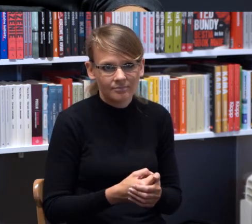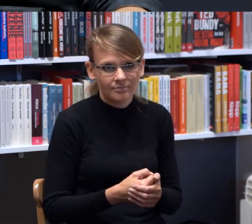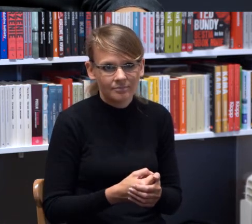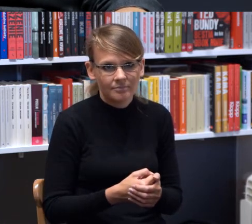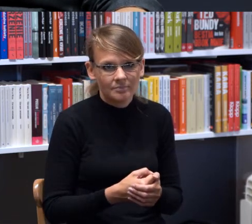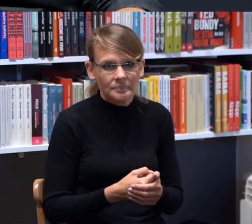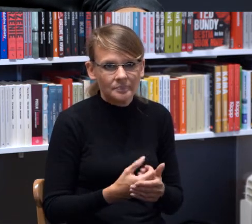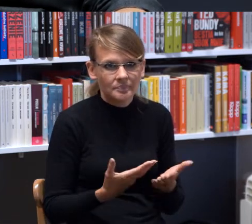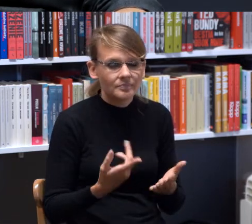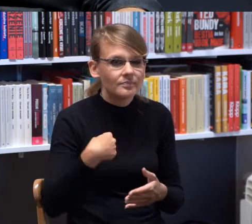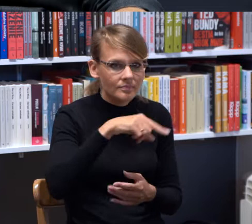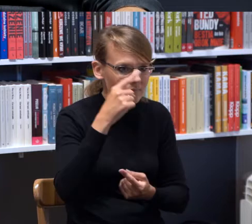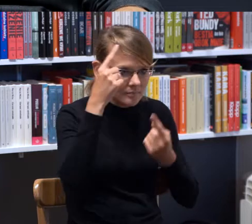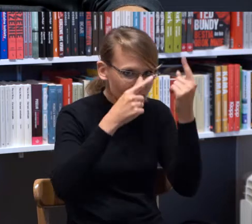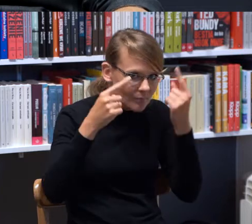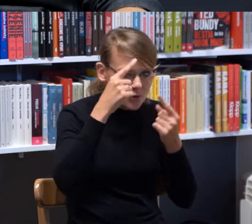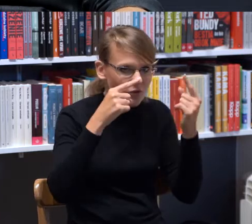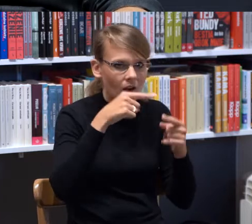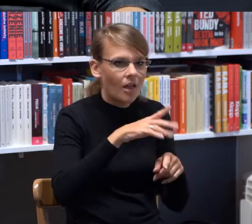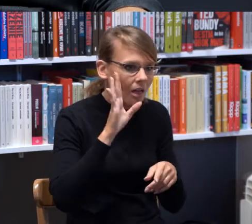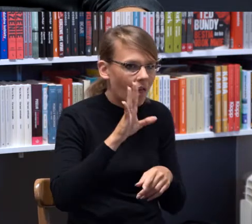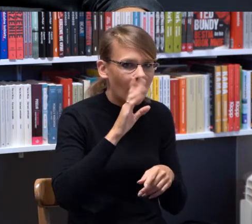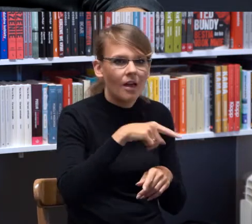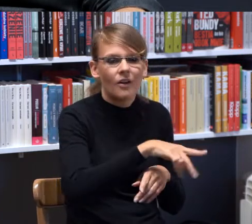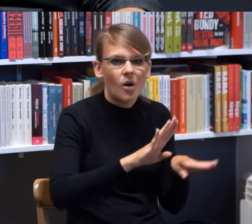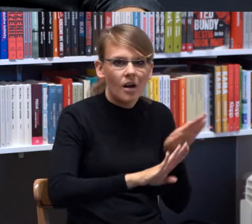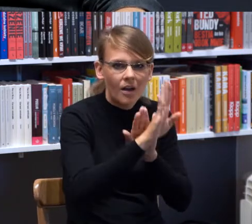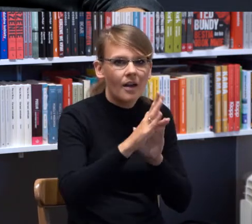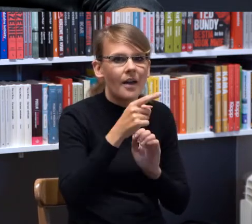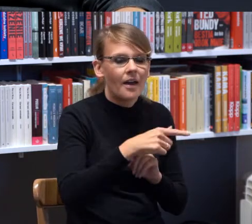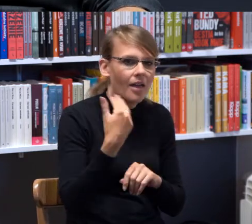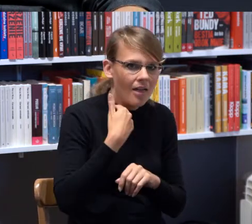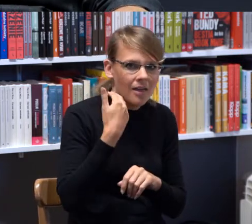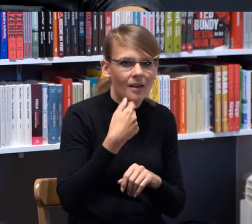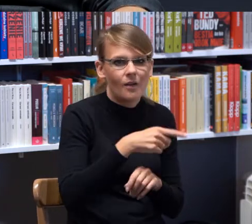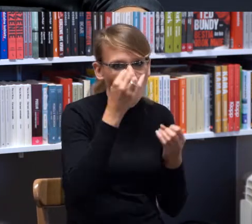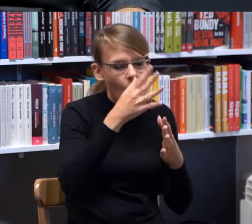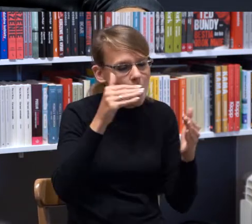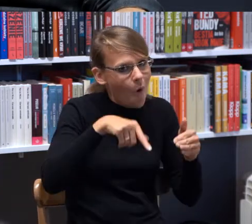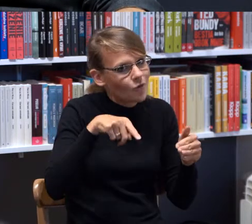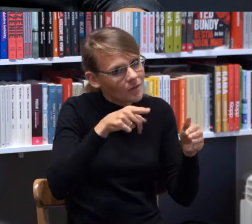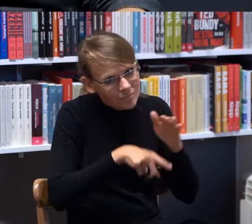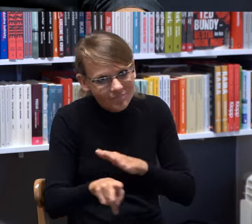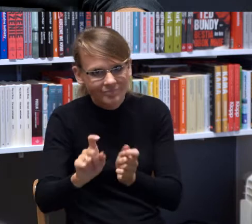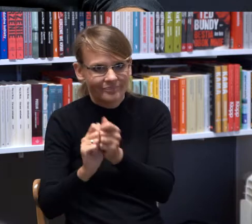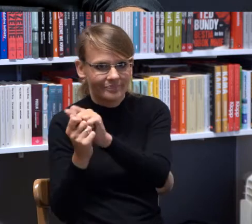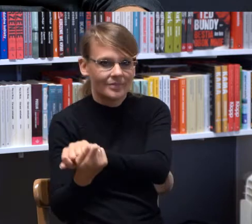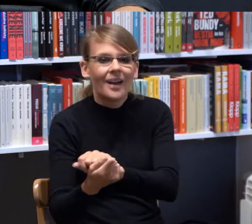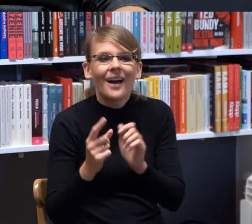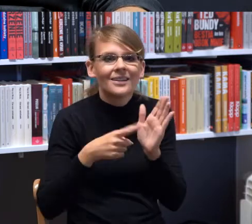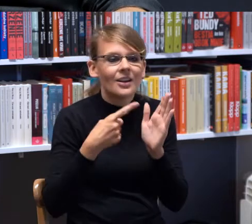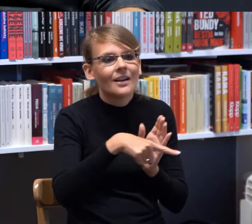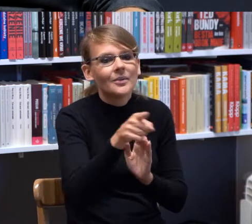nie chcę powiedzieć błędnego, ale na pewno problematycznego przedstawiania tego picia w kulturze. I ja często w ogóle dostaję takie pytanie